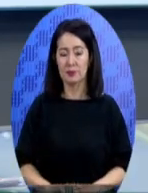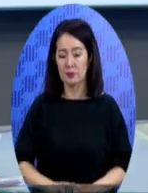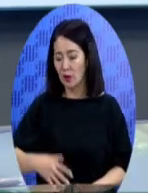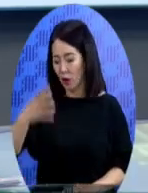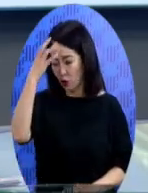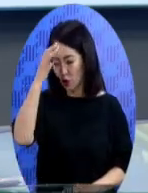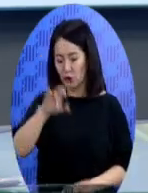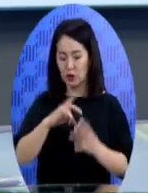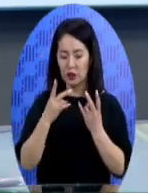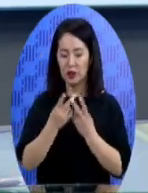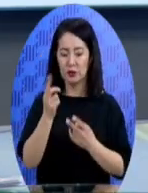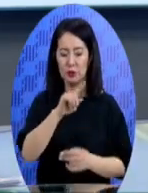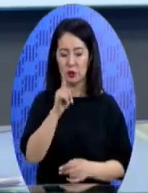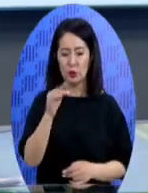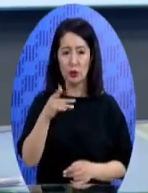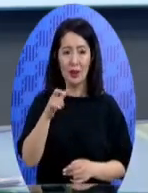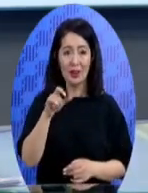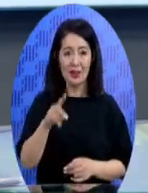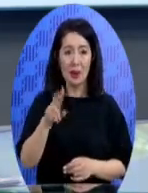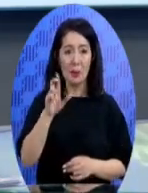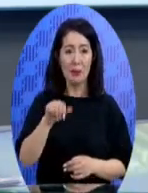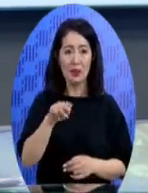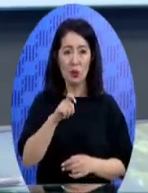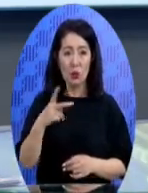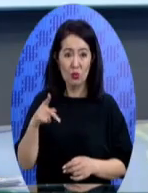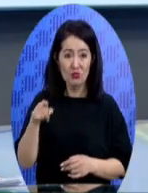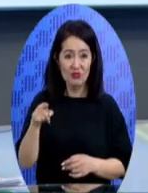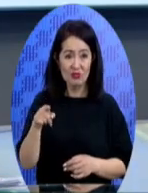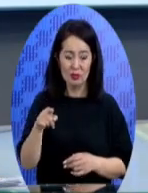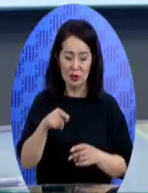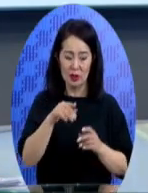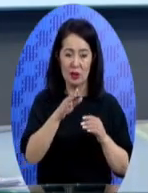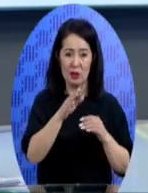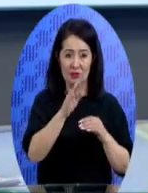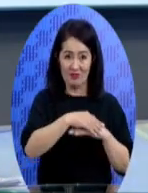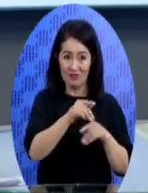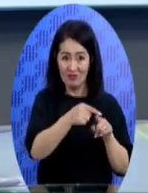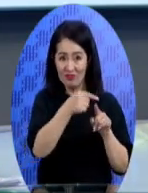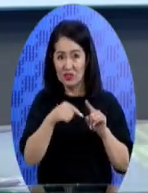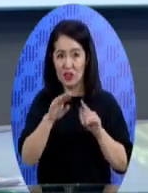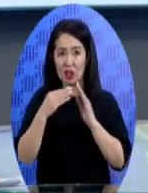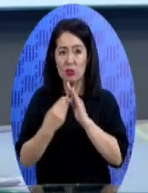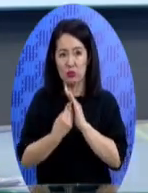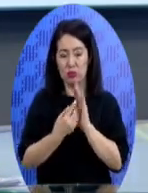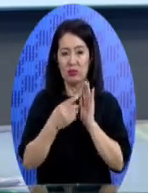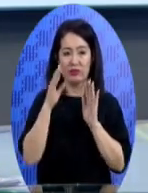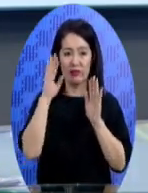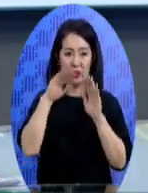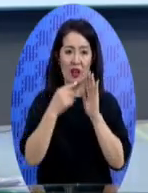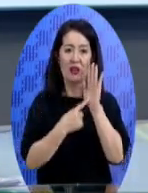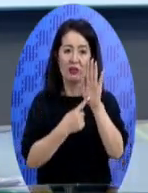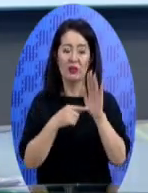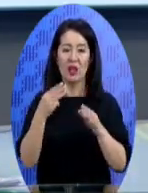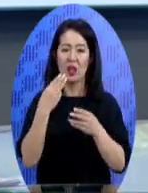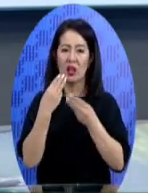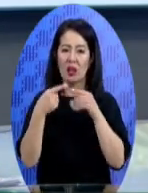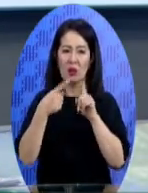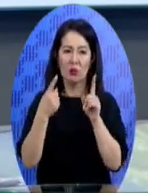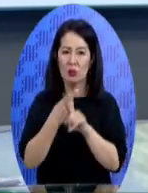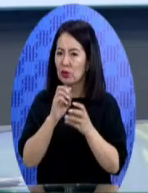Төрнийгмийн зүтгэлтэн Гаваагийн Батхва гэсний гэр бүлийнхэн өнөөдөр хэвлийхэнд хандлаа. 2019 оны 5 дугаар сараас хойш өнөөг хүртэл хэрэг шийдэгдээгүй